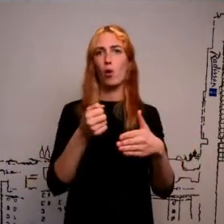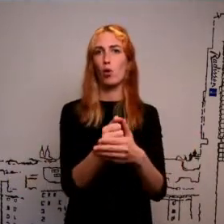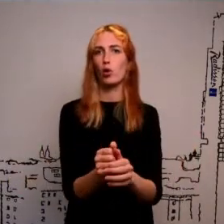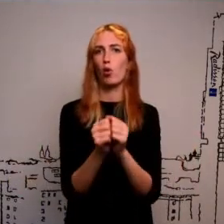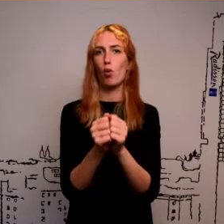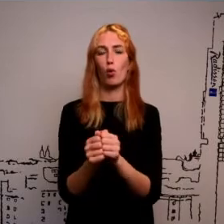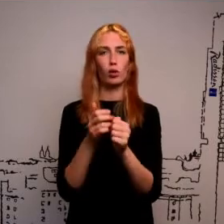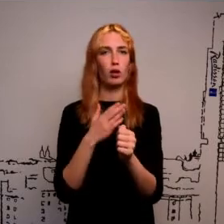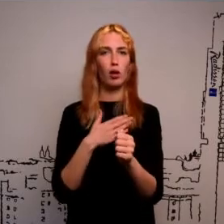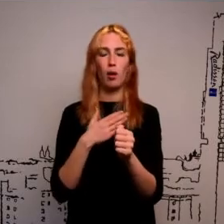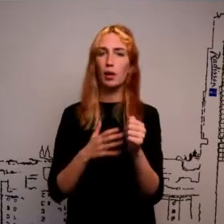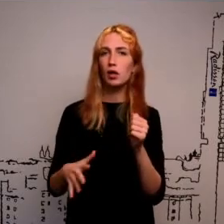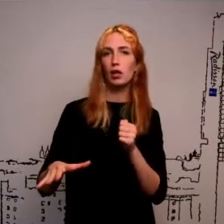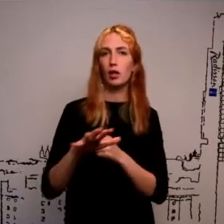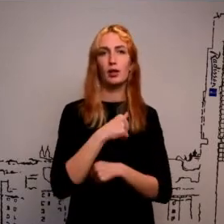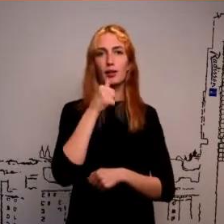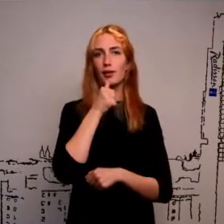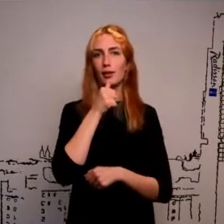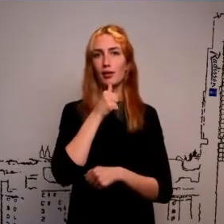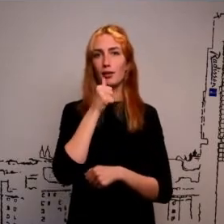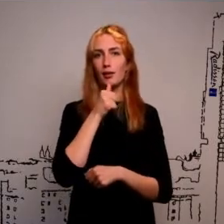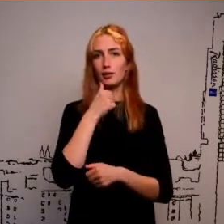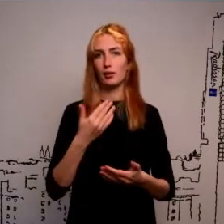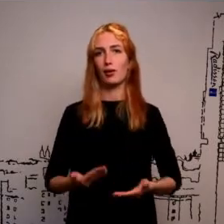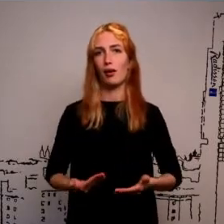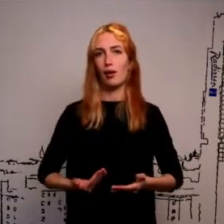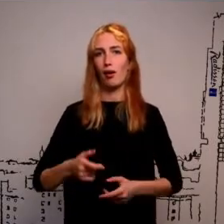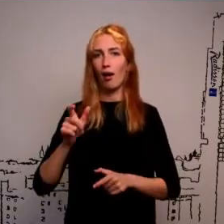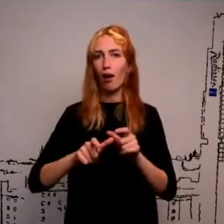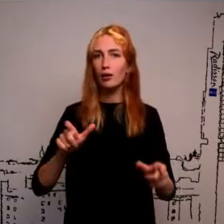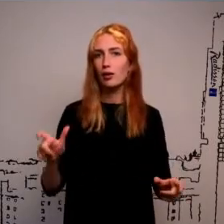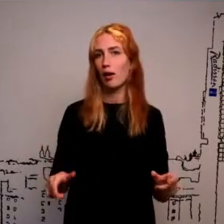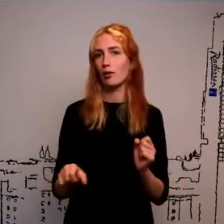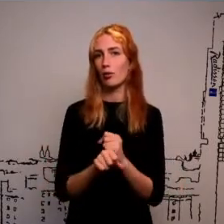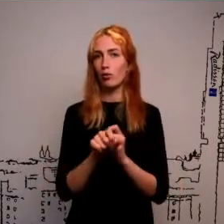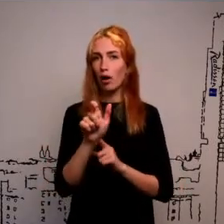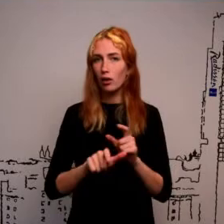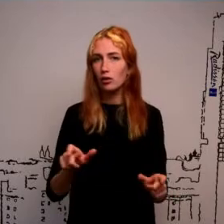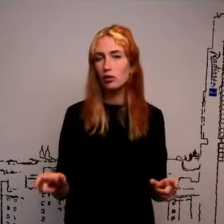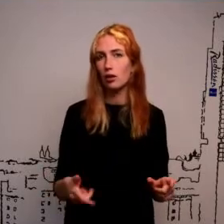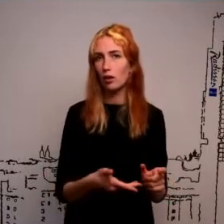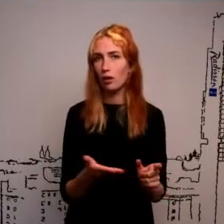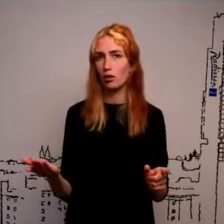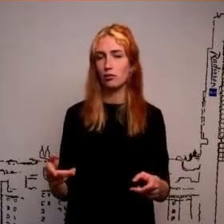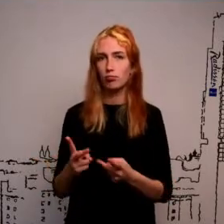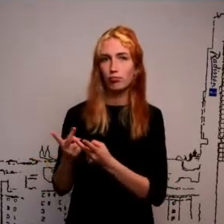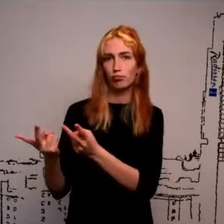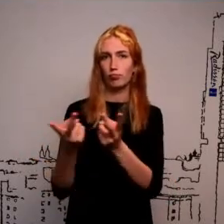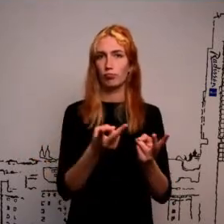kes siin Eestis on töötavad, elavad, et